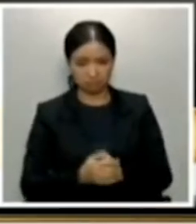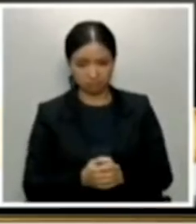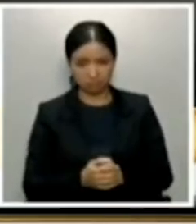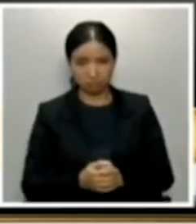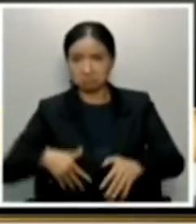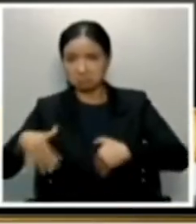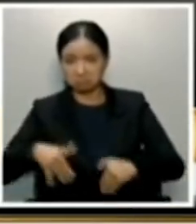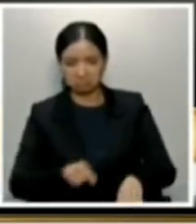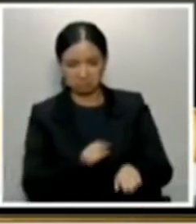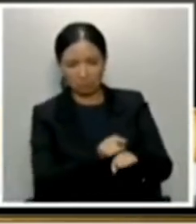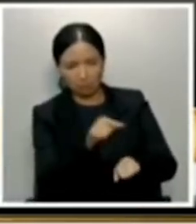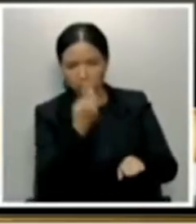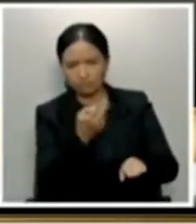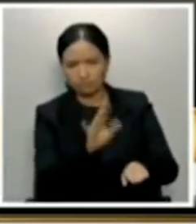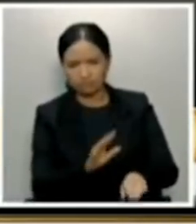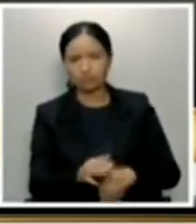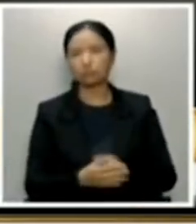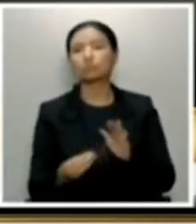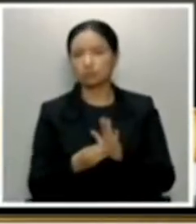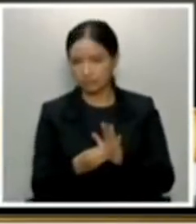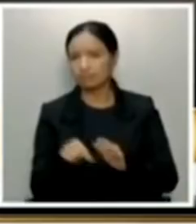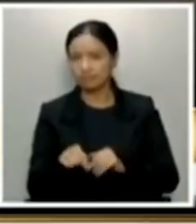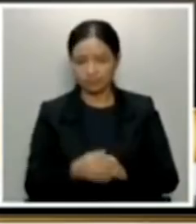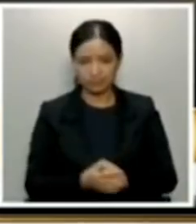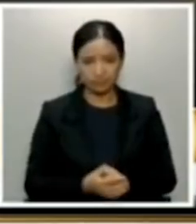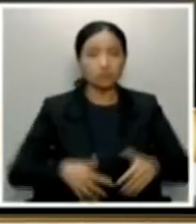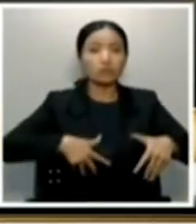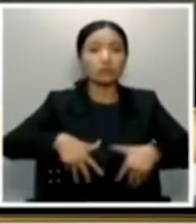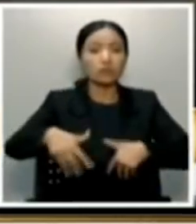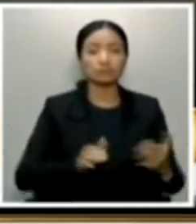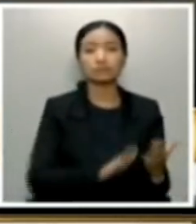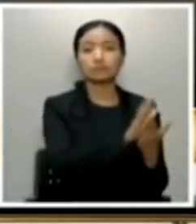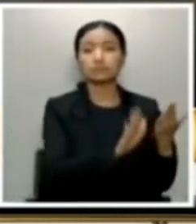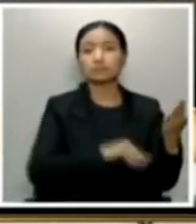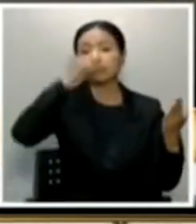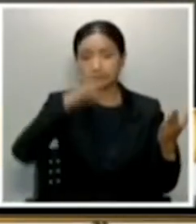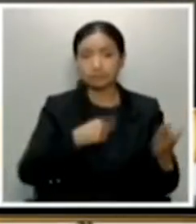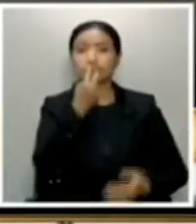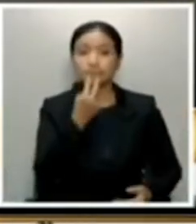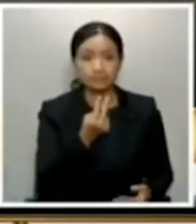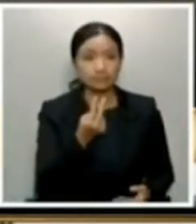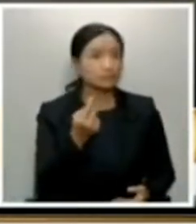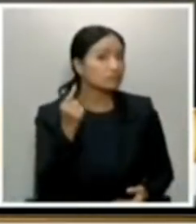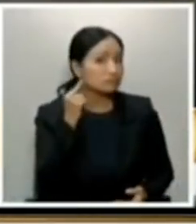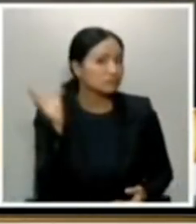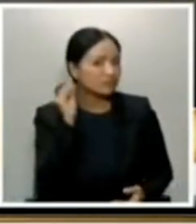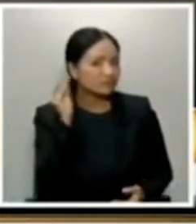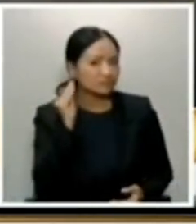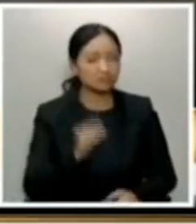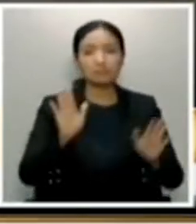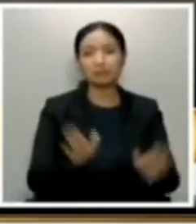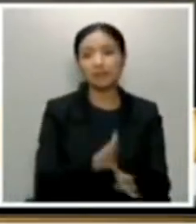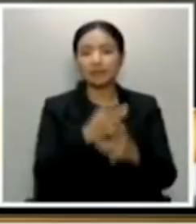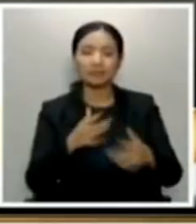รถถังแน่นอนรถถังส่วนใหญ่แล้วอยู่เฉพาะในกรุงเทพมหานครประชาชนทั้งประเทศจะได้ยินเพลงปลุกใ